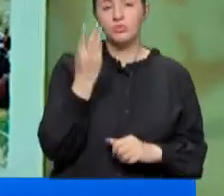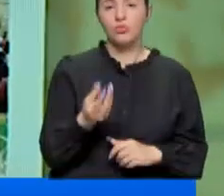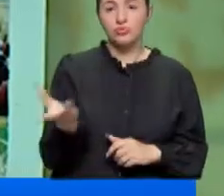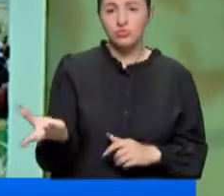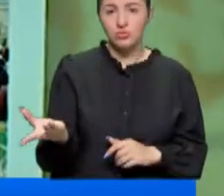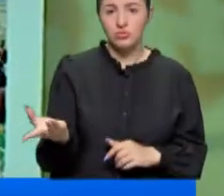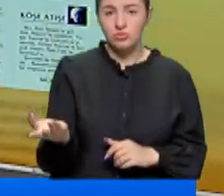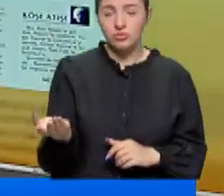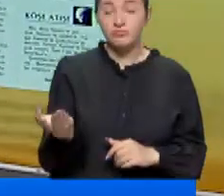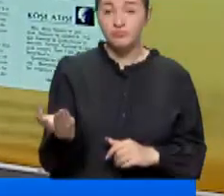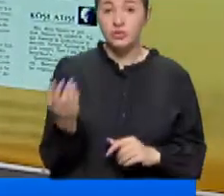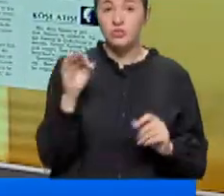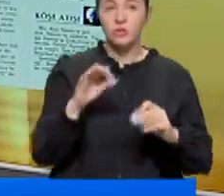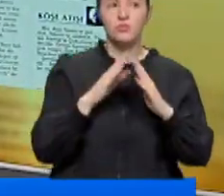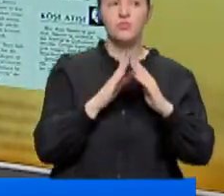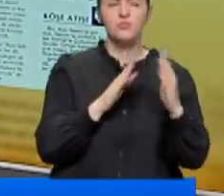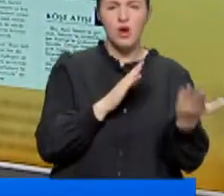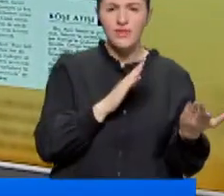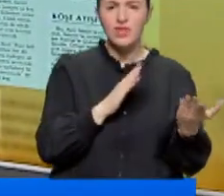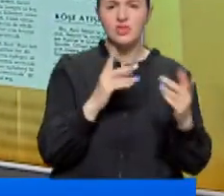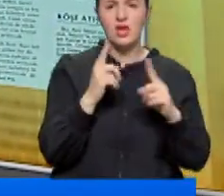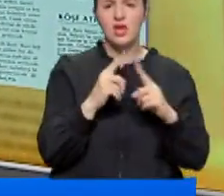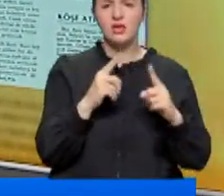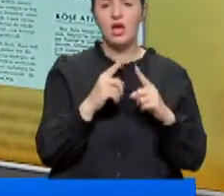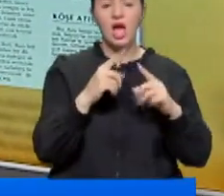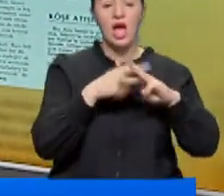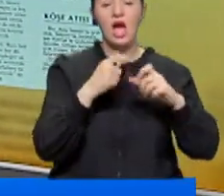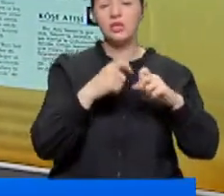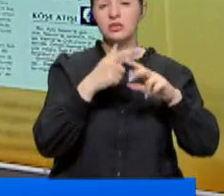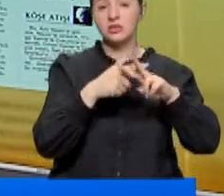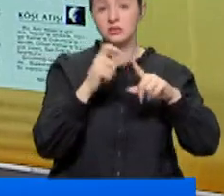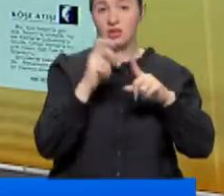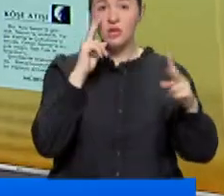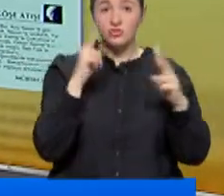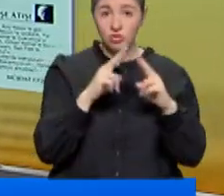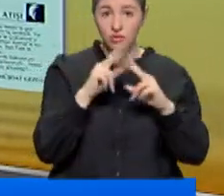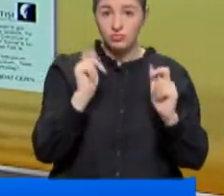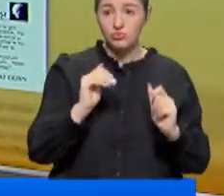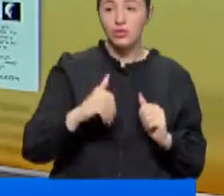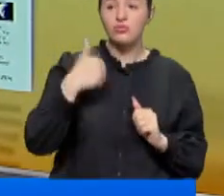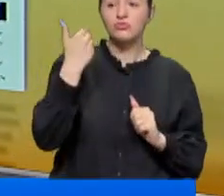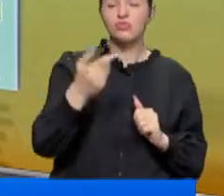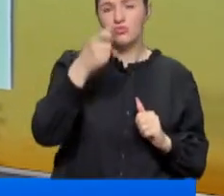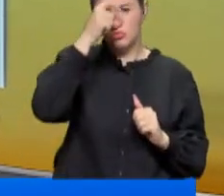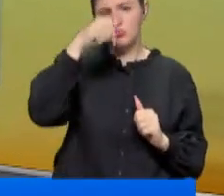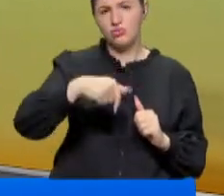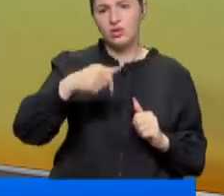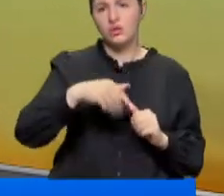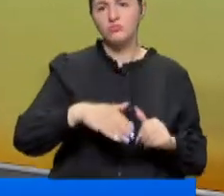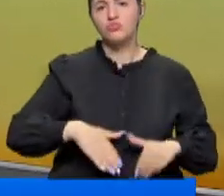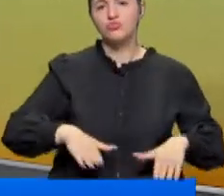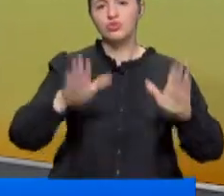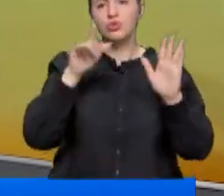şimdi dimi muhalefet esatta görüşülecek sonrasındaysa işte Türkiye'deki